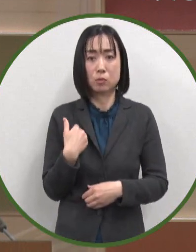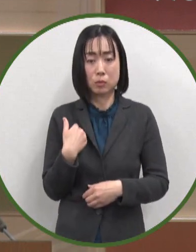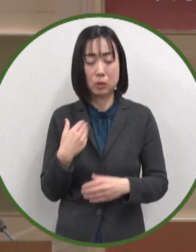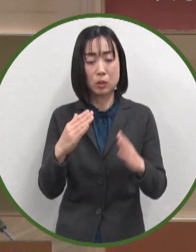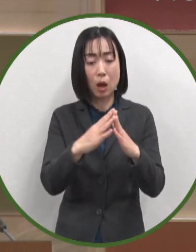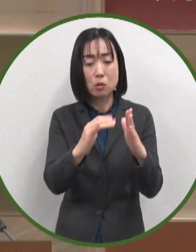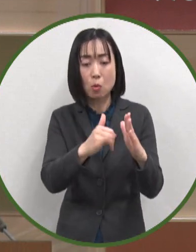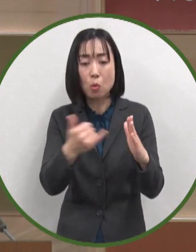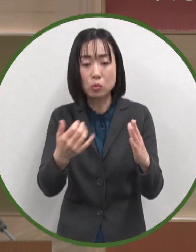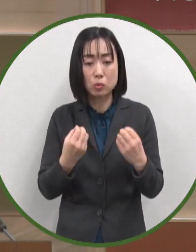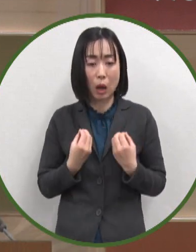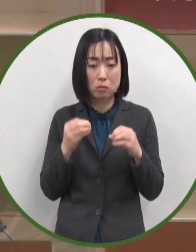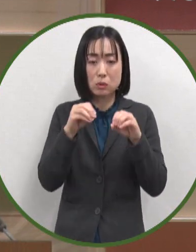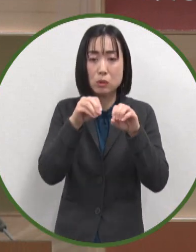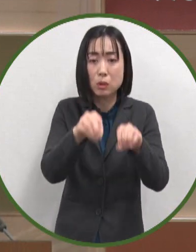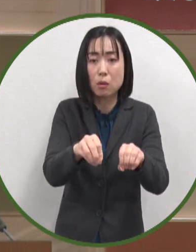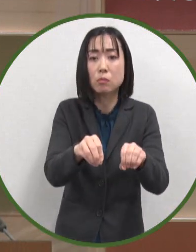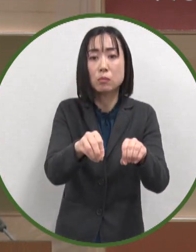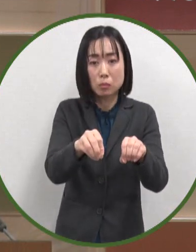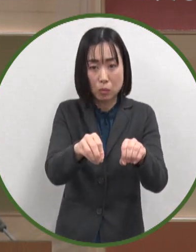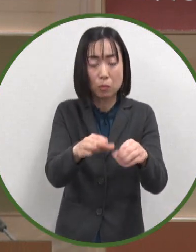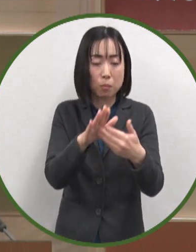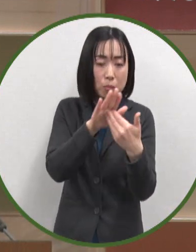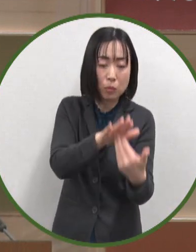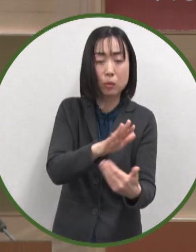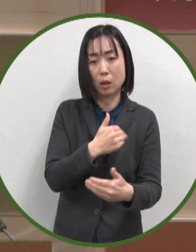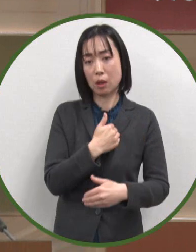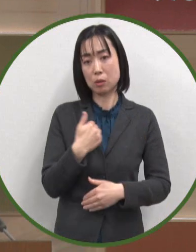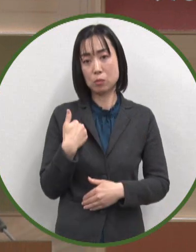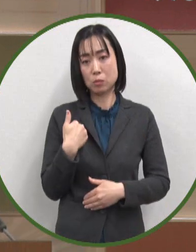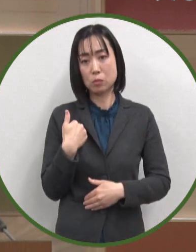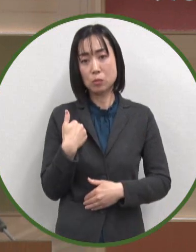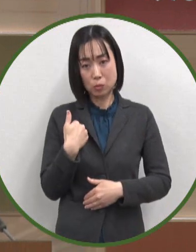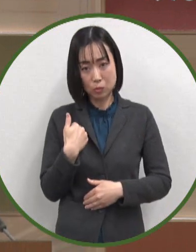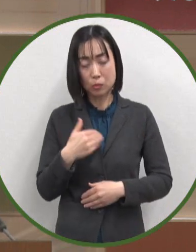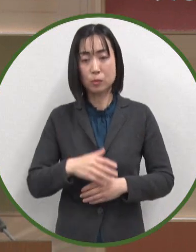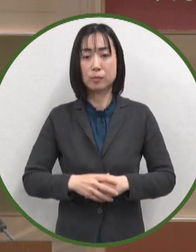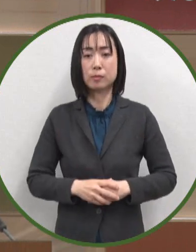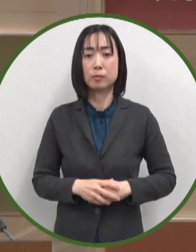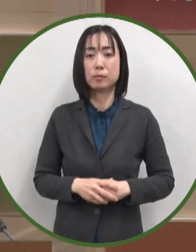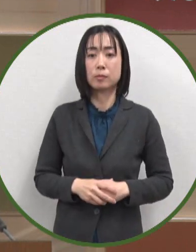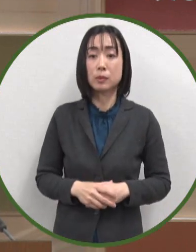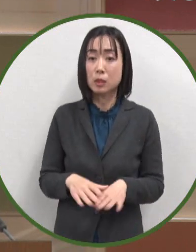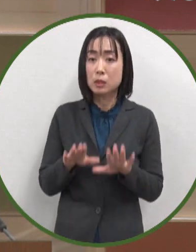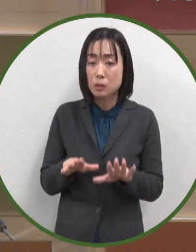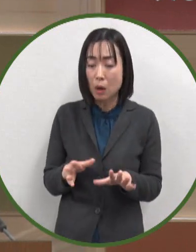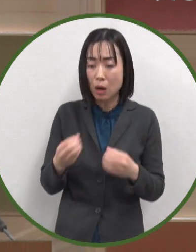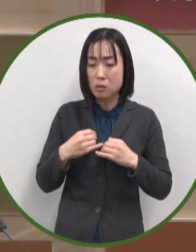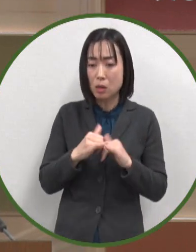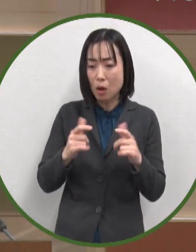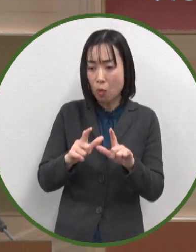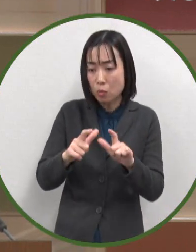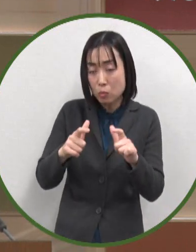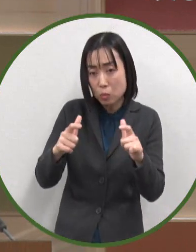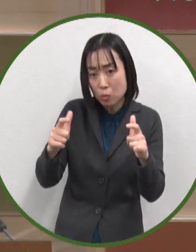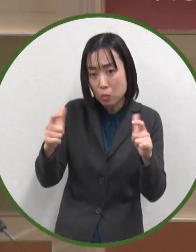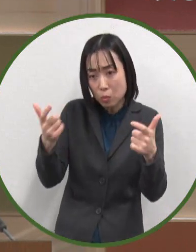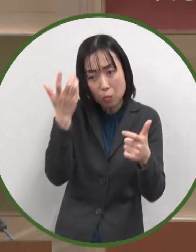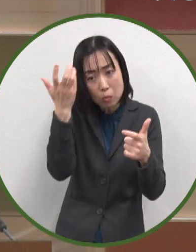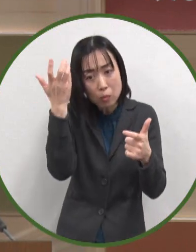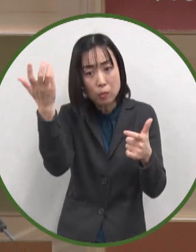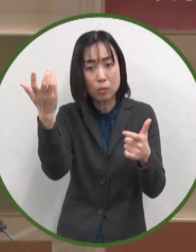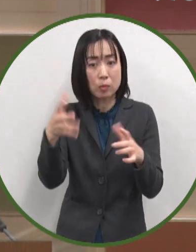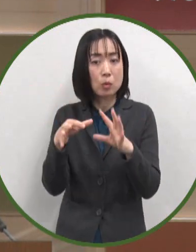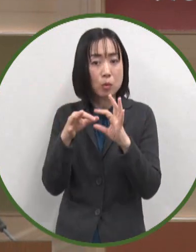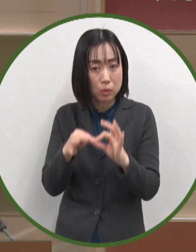ながるということが期待できます。今は感染拡大時期でありますので、従業員の方